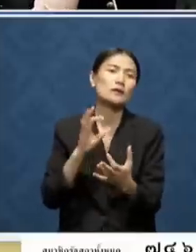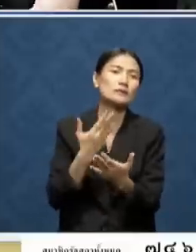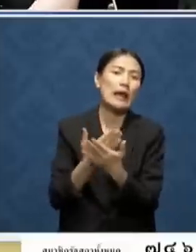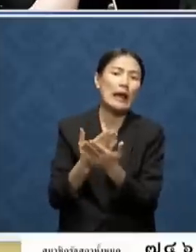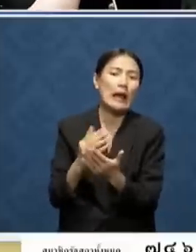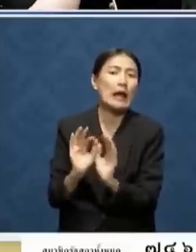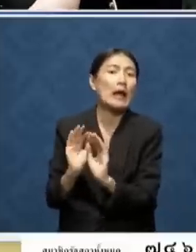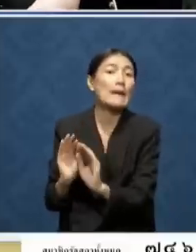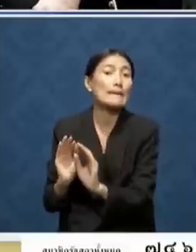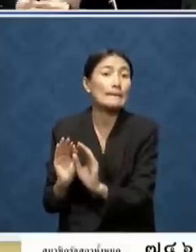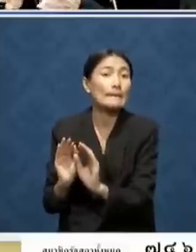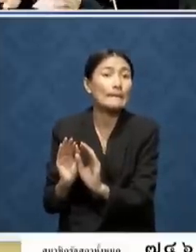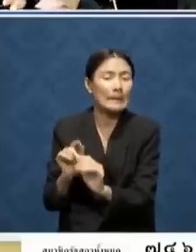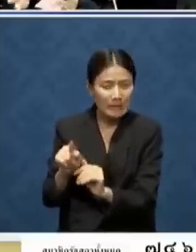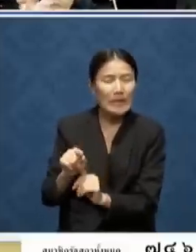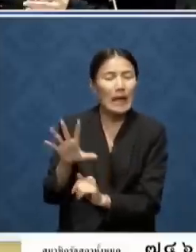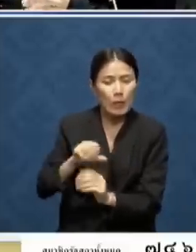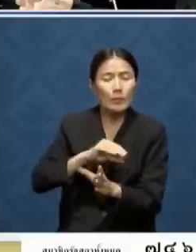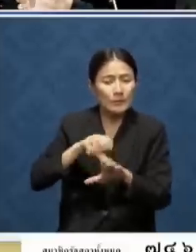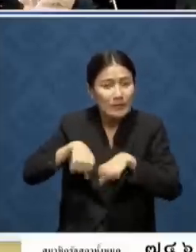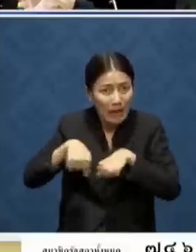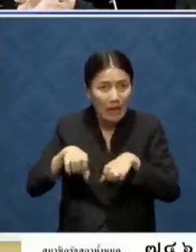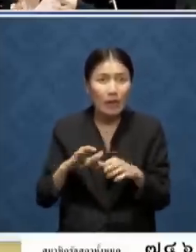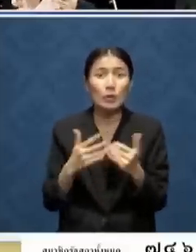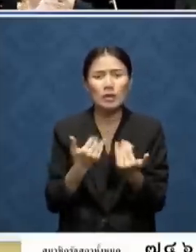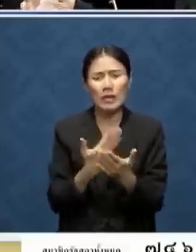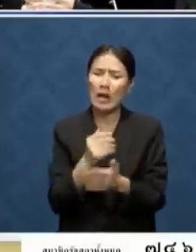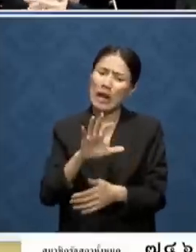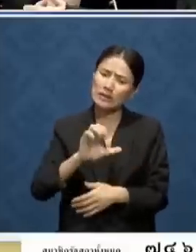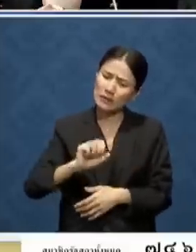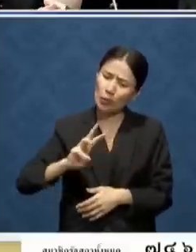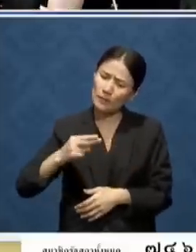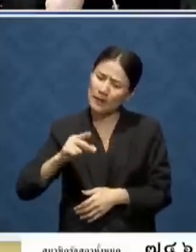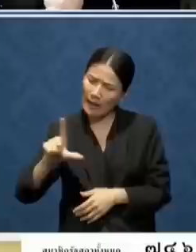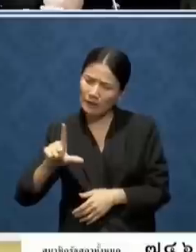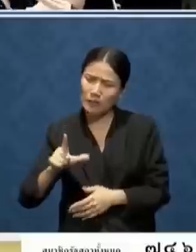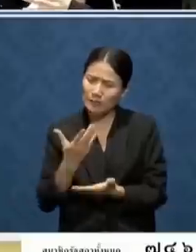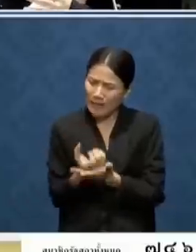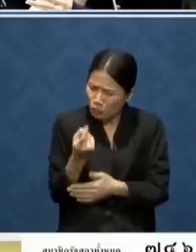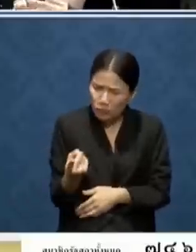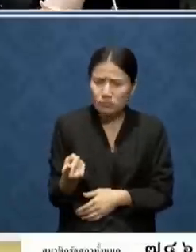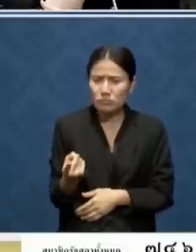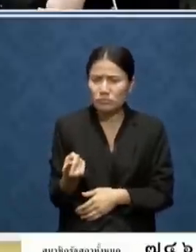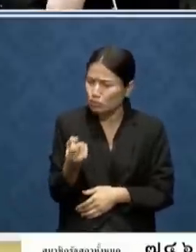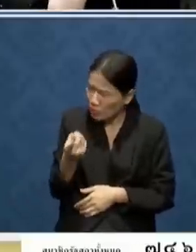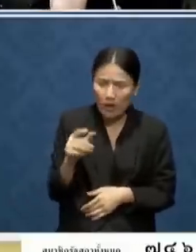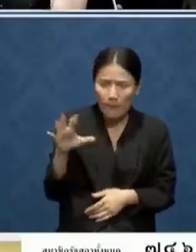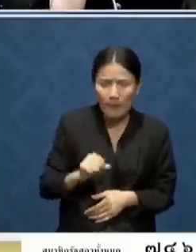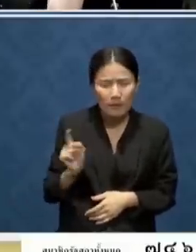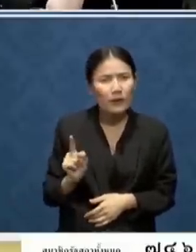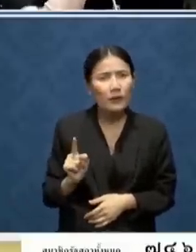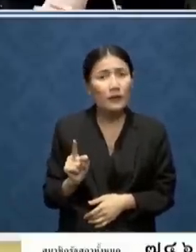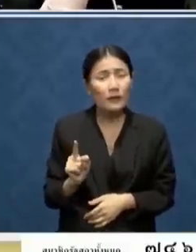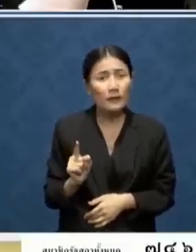คงคลังถามว่าแล้วทำยังไงให้มันมี 56,000ล้านที่เป็นเงินสดพอนะคะดิฉันลองตั้งตุ๊กตาดูนะ